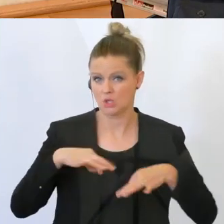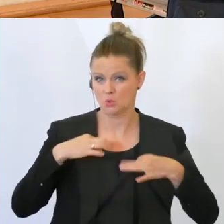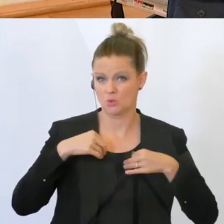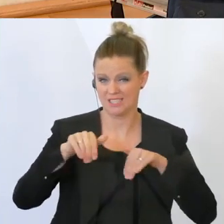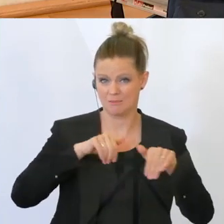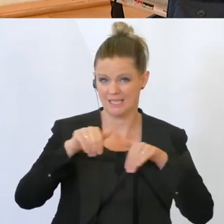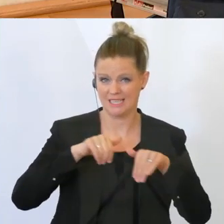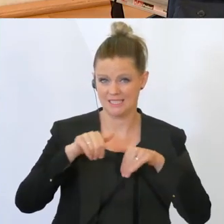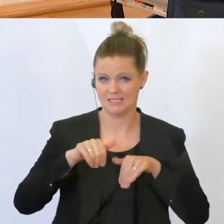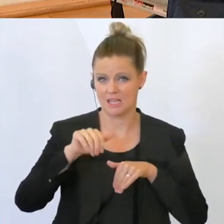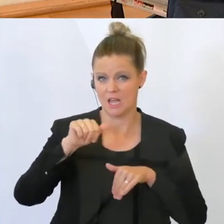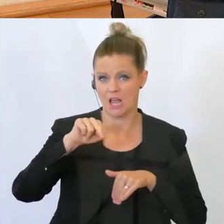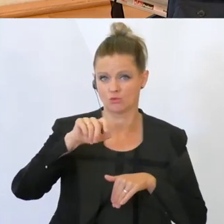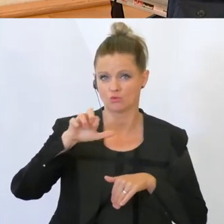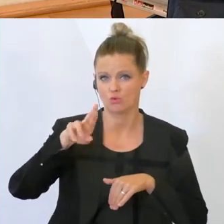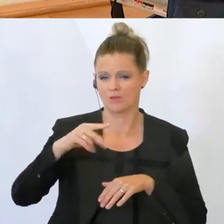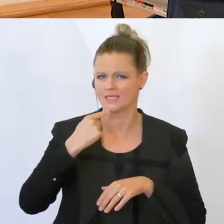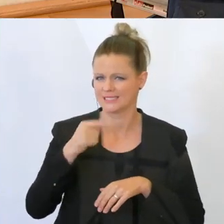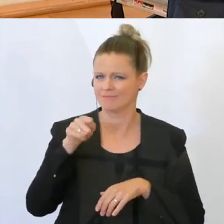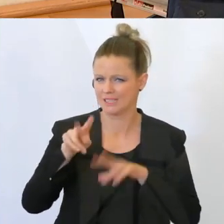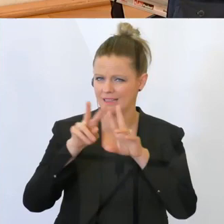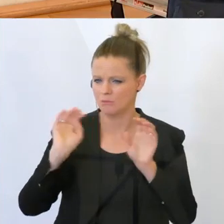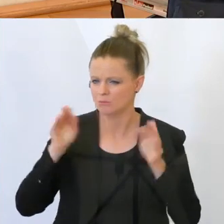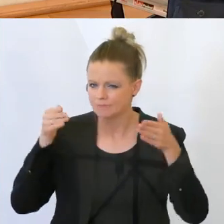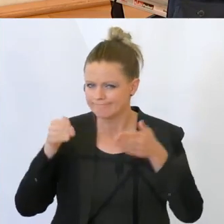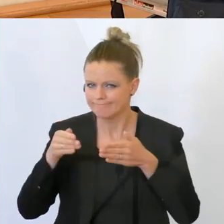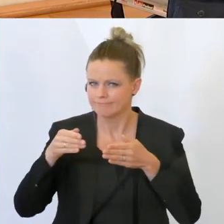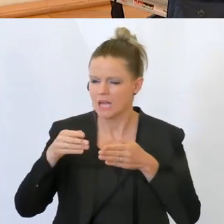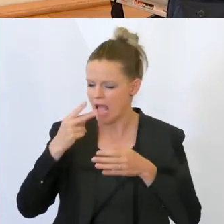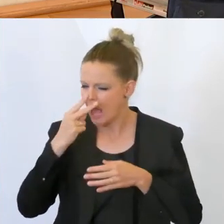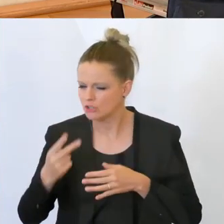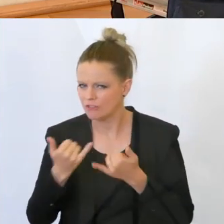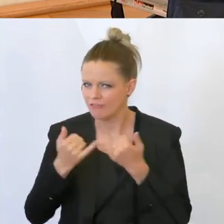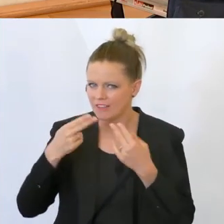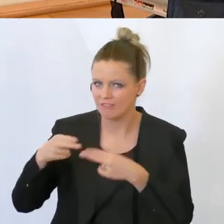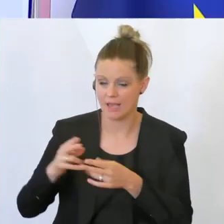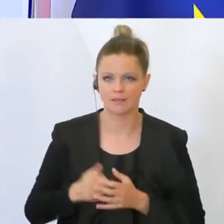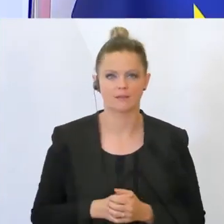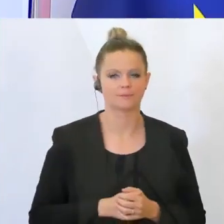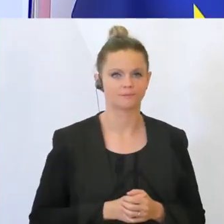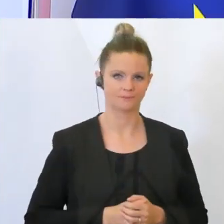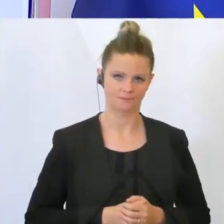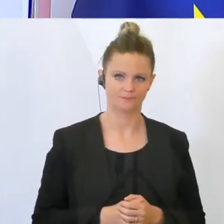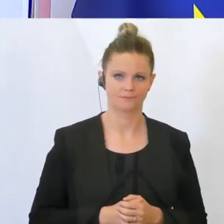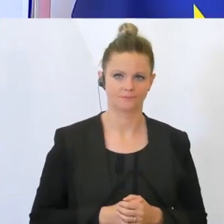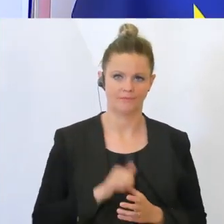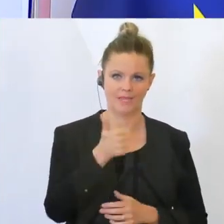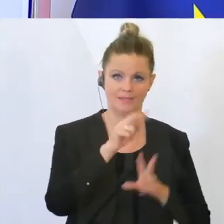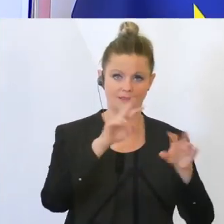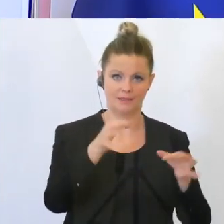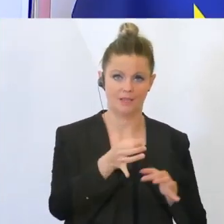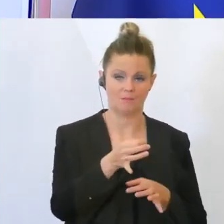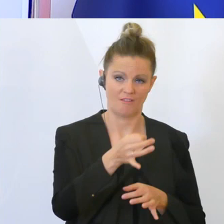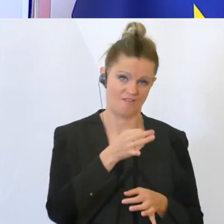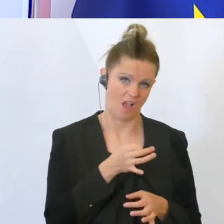dass man sich das Thema noch genauer anschauen wird. Wie ist das aus Ihrer Sicht, wie geht es da weiter? Ja, zur ersten Frage